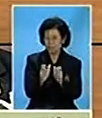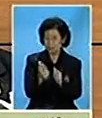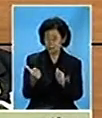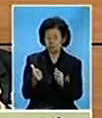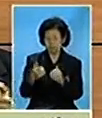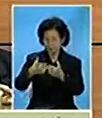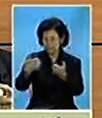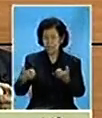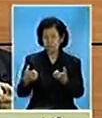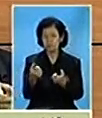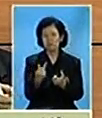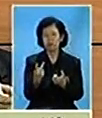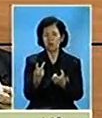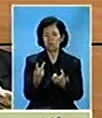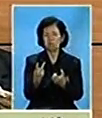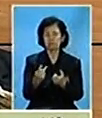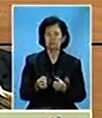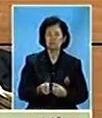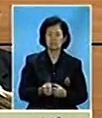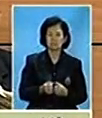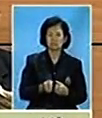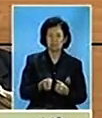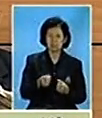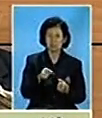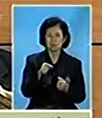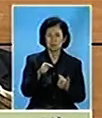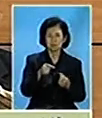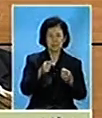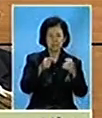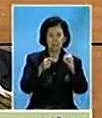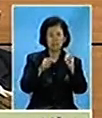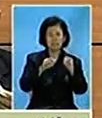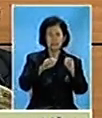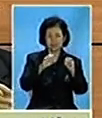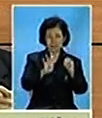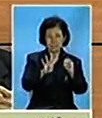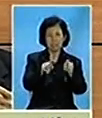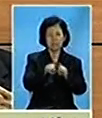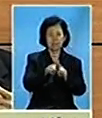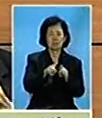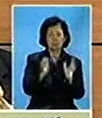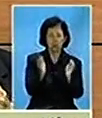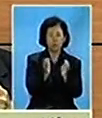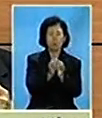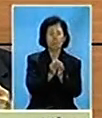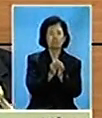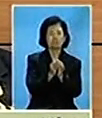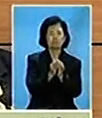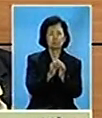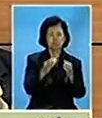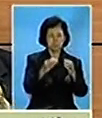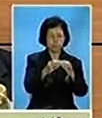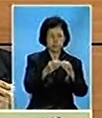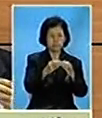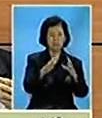การประกอบวิชาชีพแพทย์แผนไทยและแพทย์ประยุกต์ในบางจุดอย่างมาตรา4ก็ไปรวมกลุ่มกันนะครับผมได้บอกว่าเรื่องนี้นะครับในแ